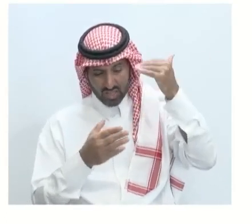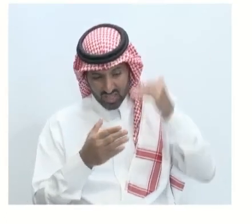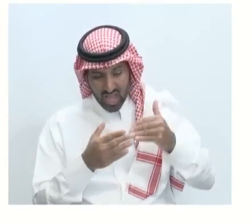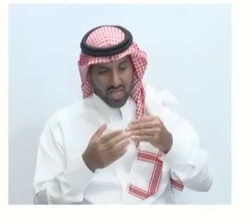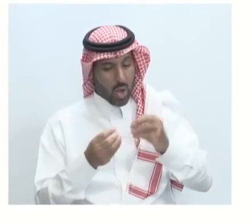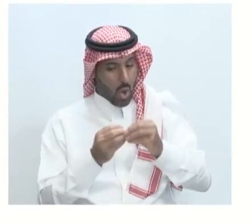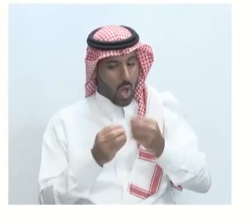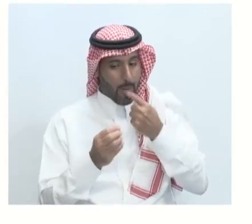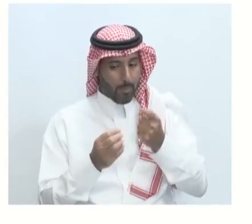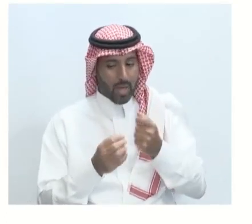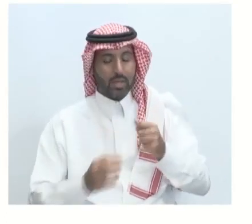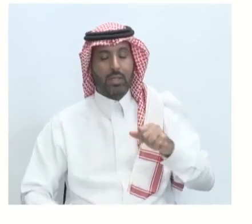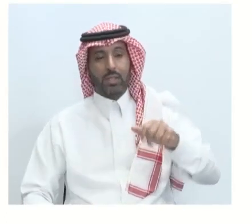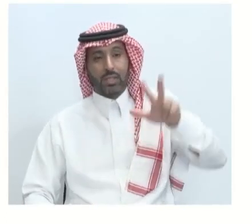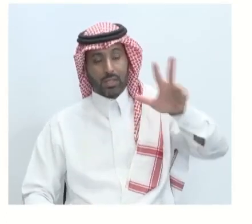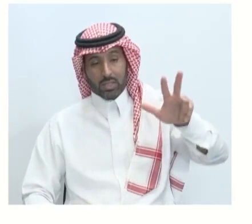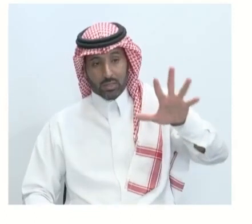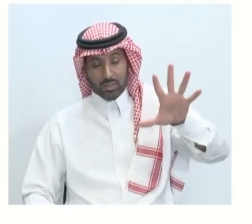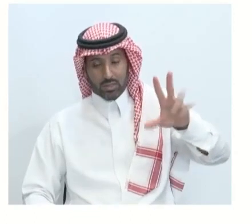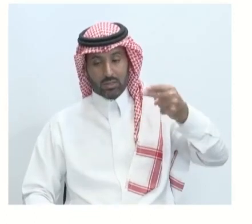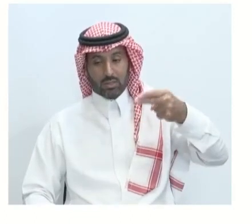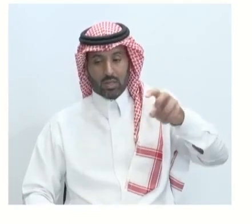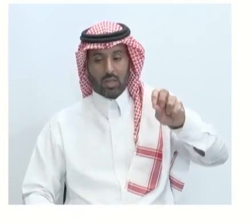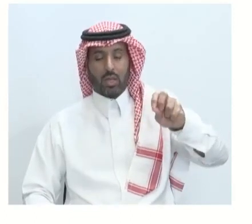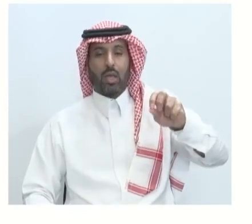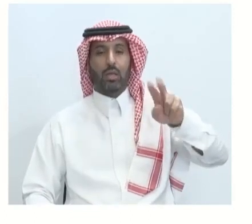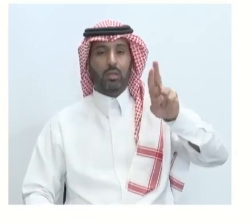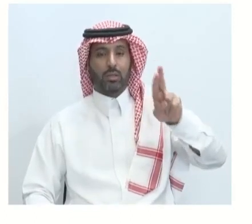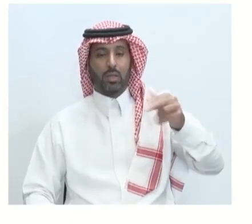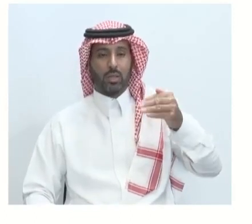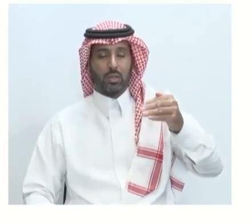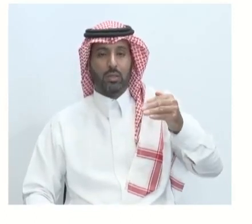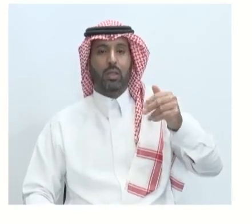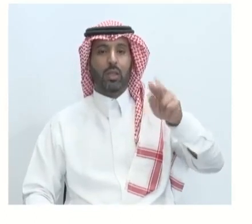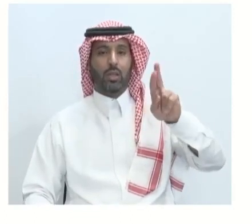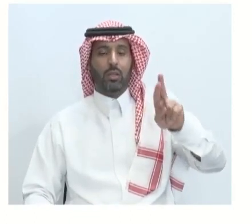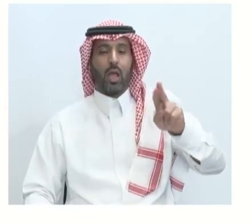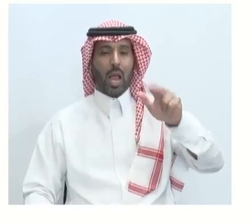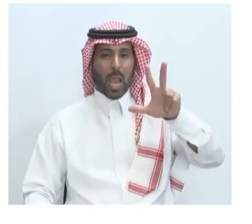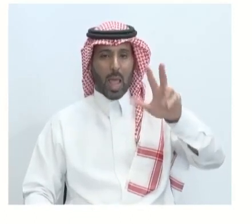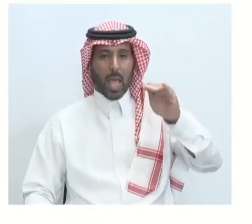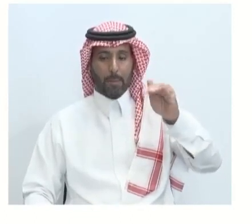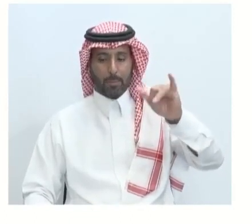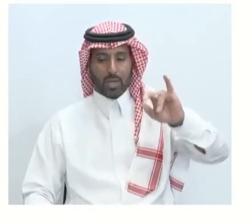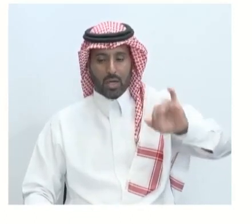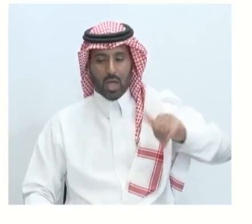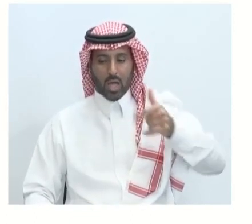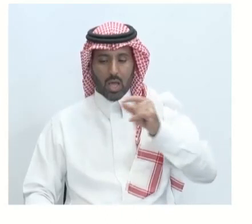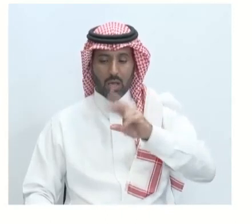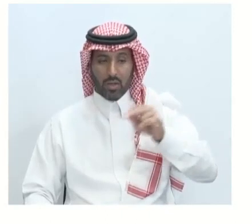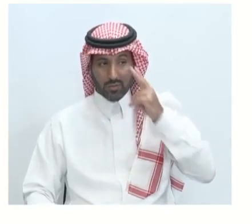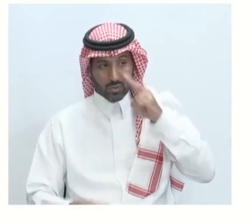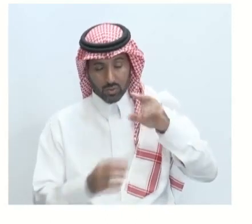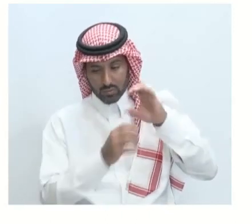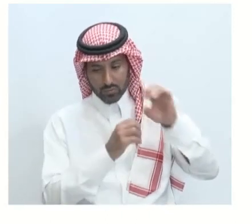عزيزتي الطالبه تشبه تلسكوبات الضوء المرئي الا انها تستخدم